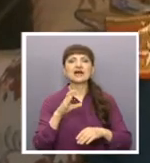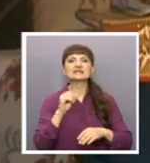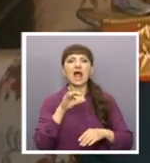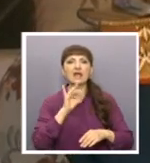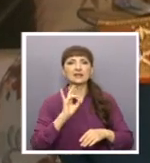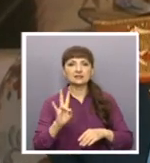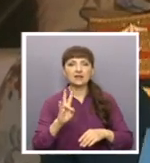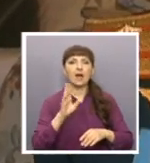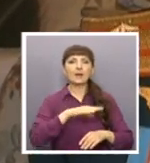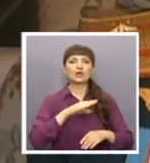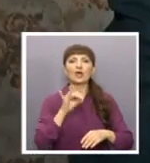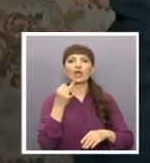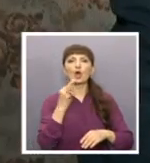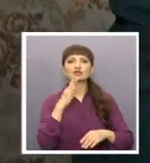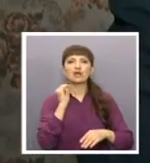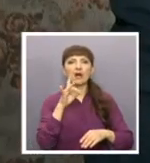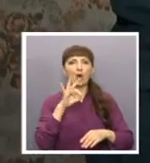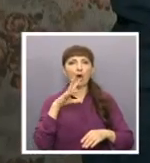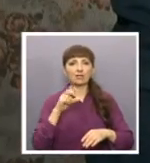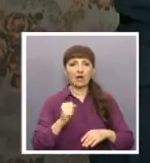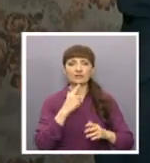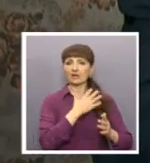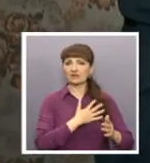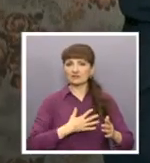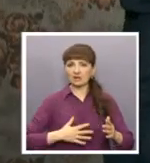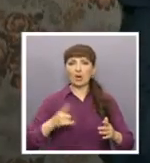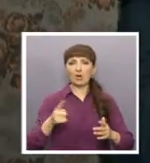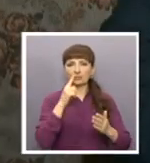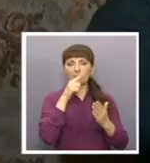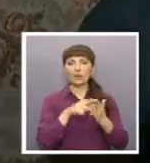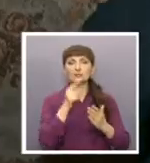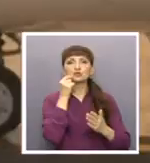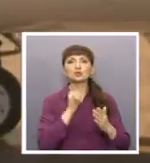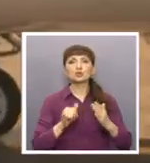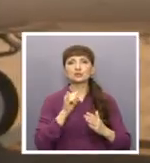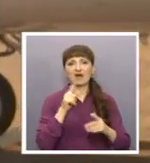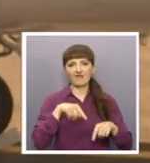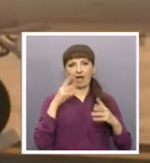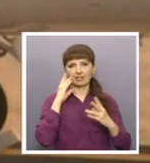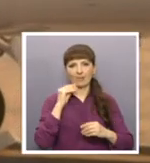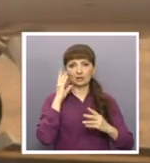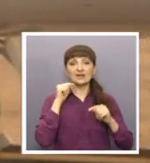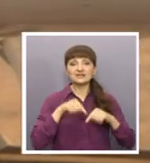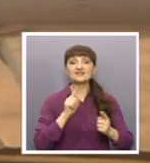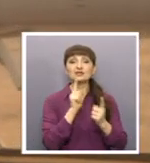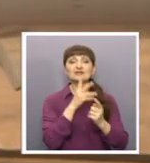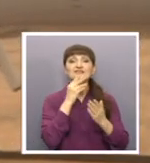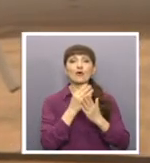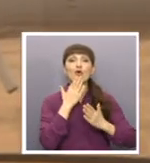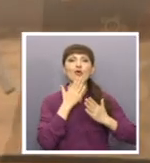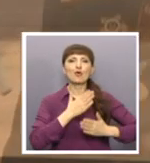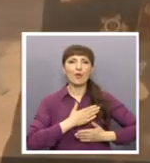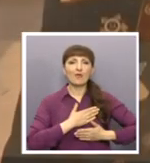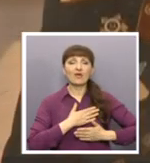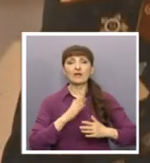а затем в Йошкар-Олу. Затем, получив серьезные ранения при крушении судна, Семен Калинин попадает в Алматы. И здесь он встречает свою любовь, с